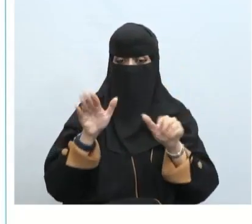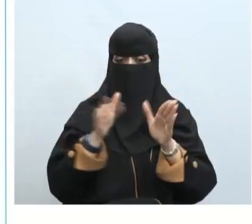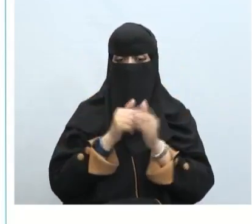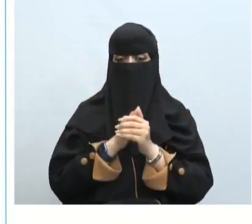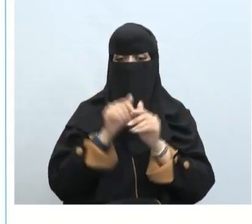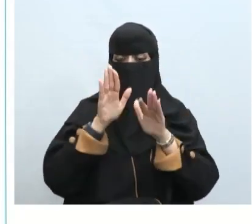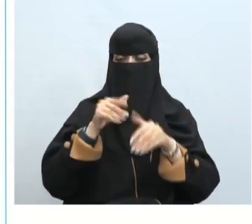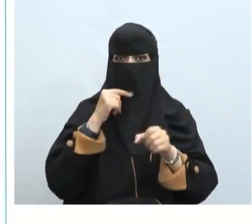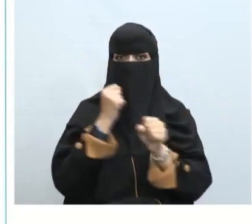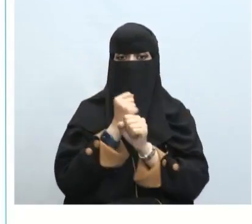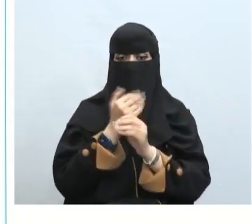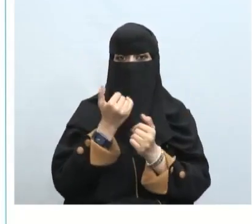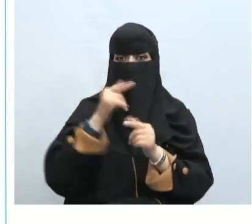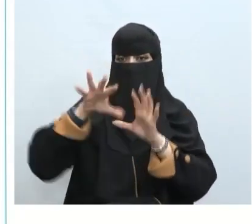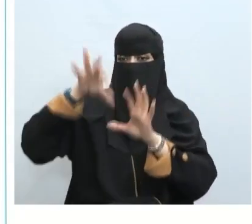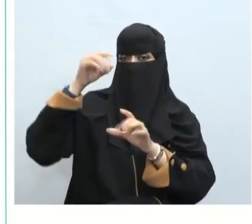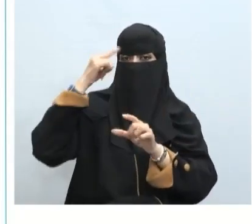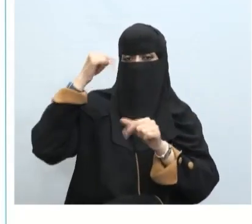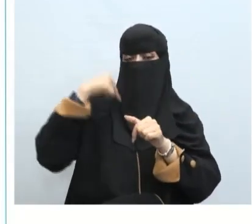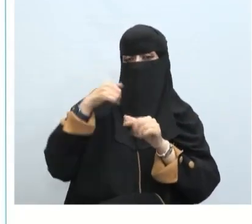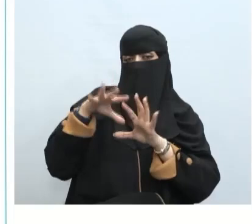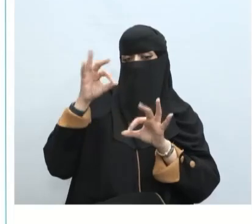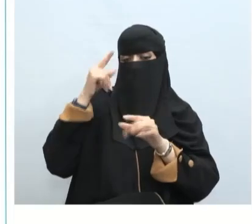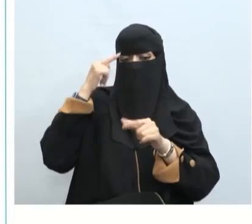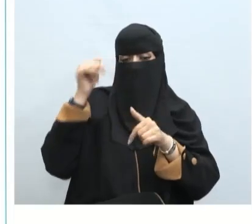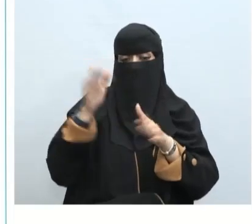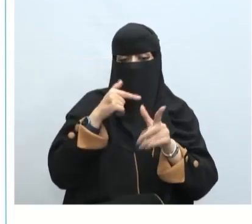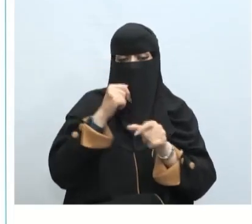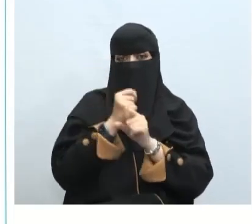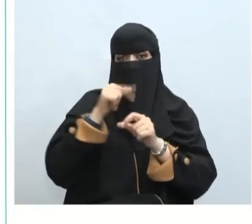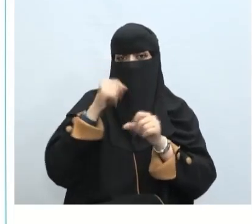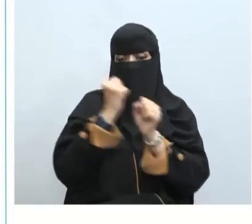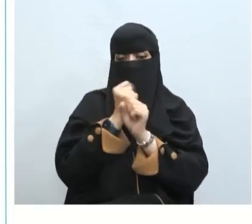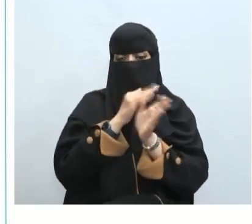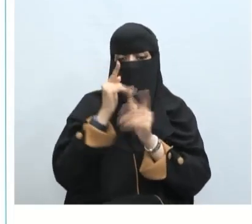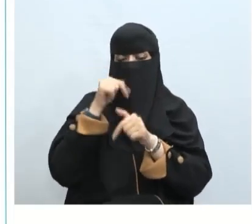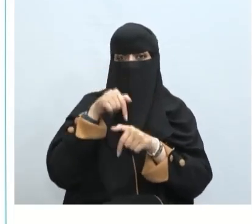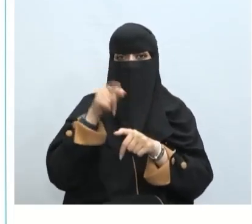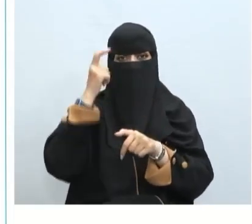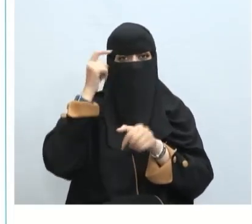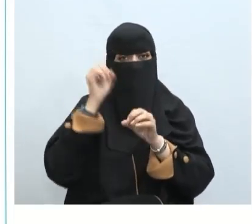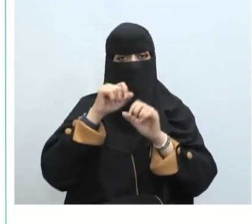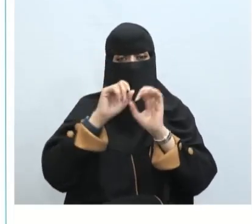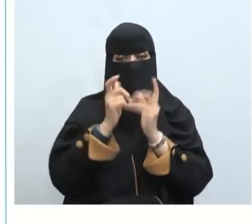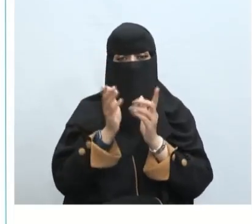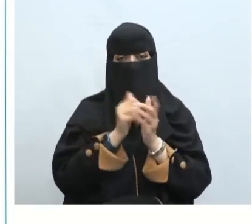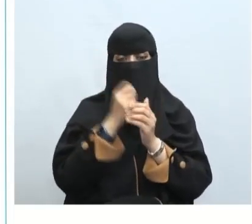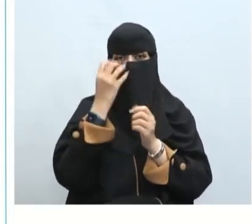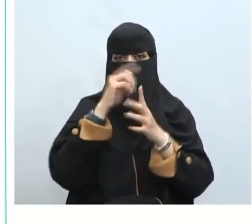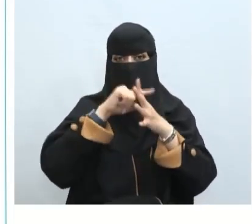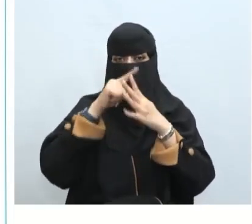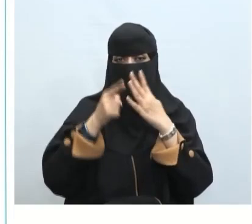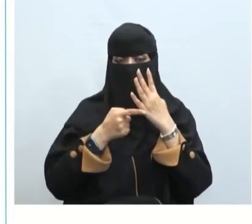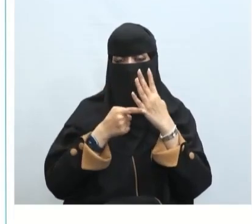وبطاله اختياريه وبطاله وظيفيه وبطاله مقنع اربع